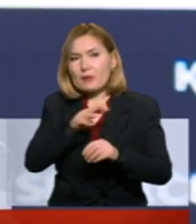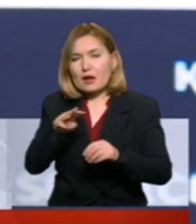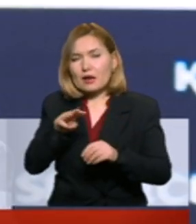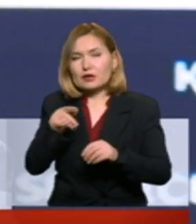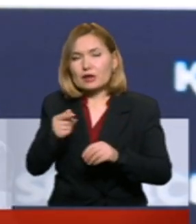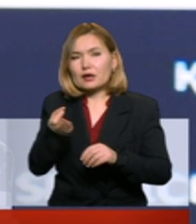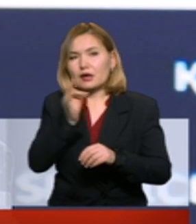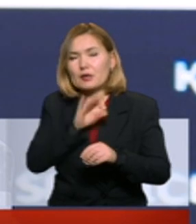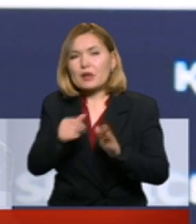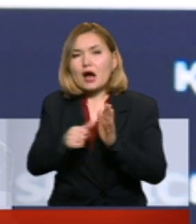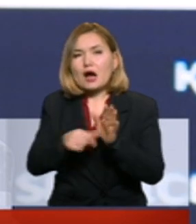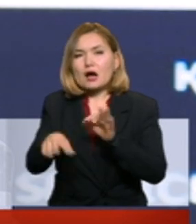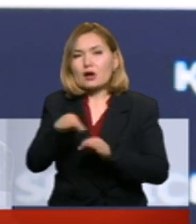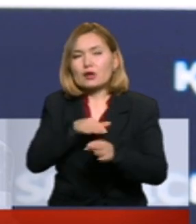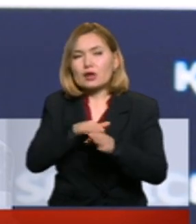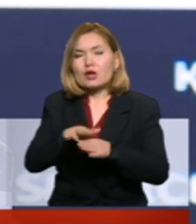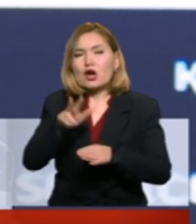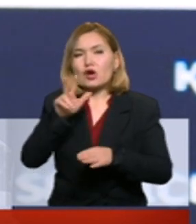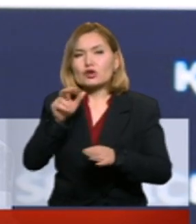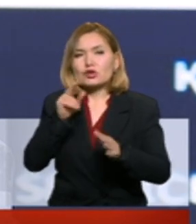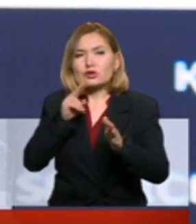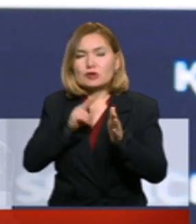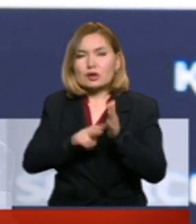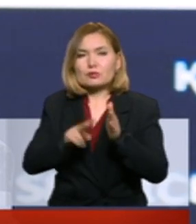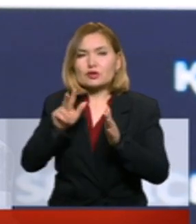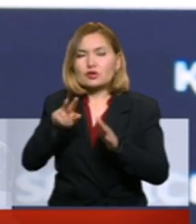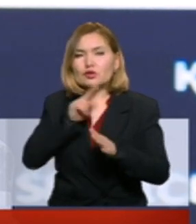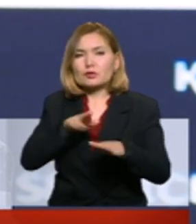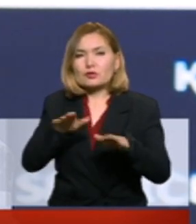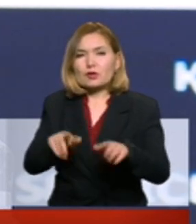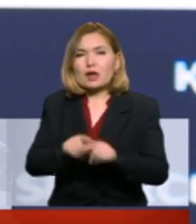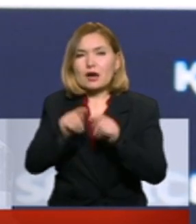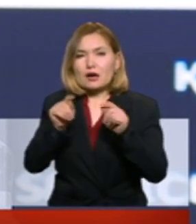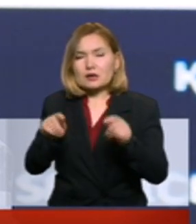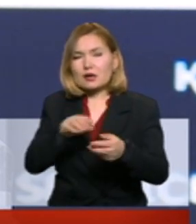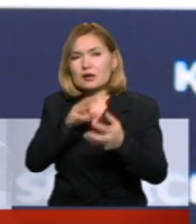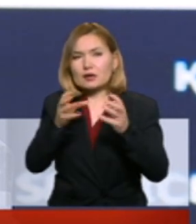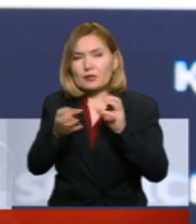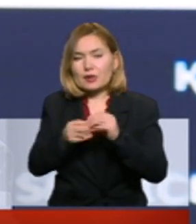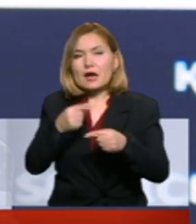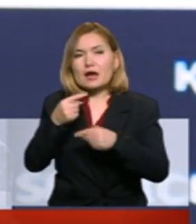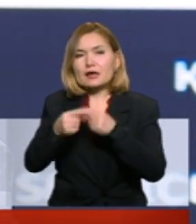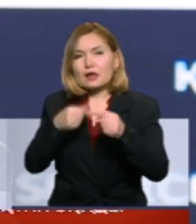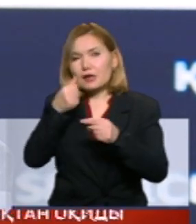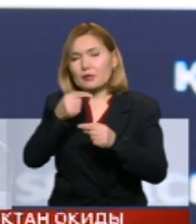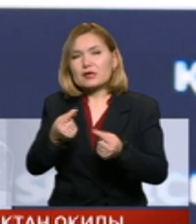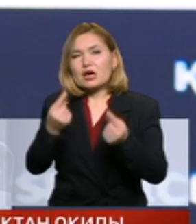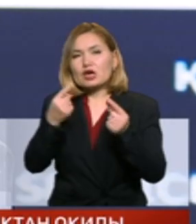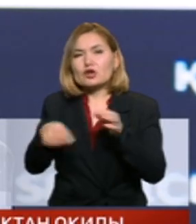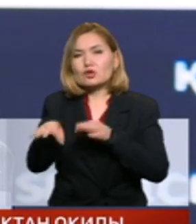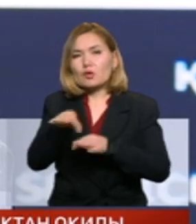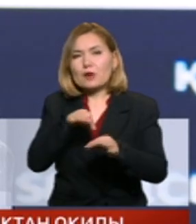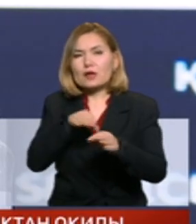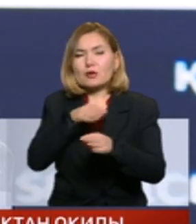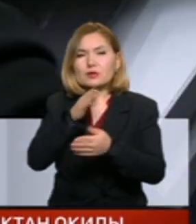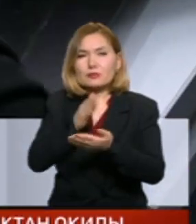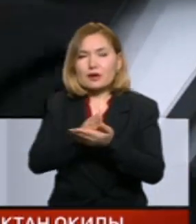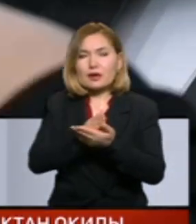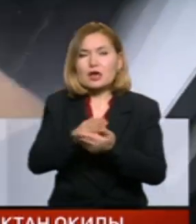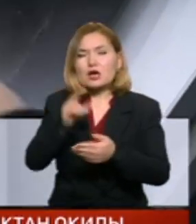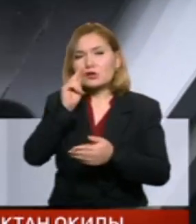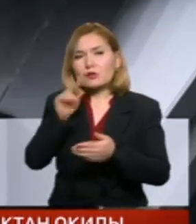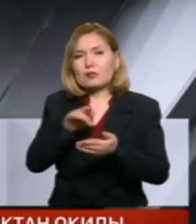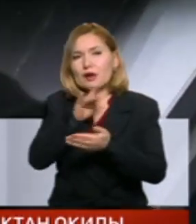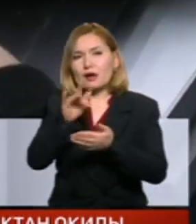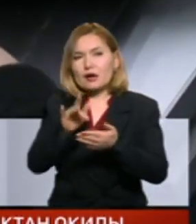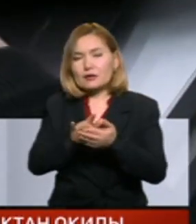құрайтын 6 жоба іске қосылып, 373 жұмыс орны ашылды. Оның ішінде келесі ірі жобаларымыз бар. Шымкент